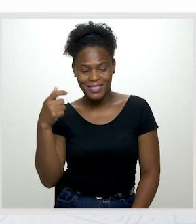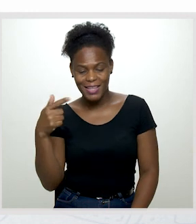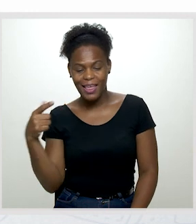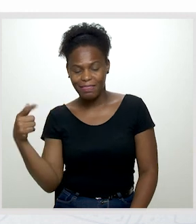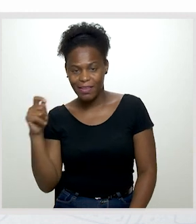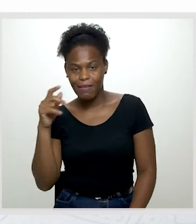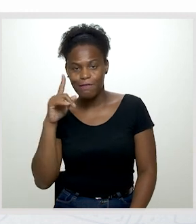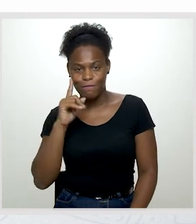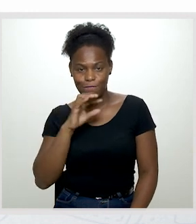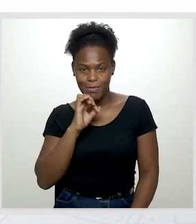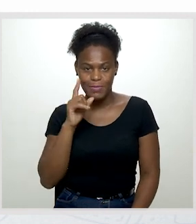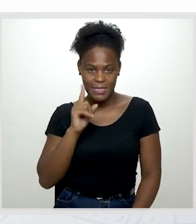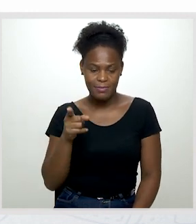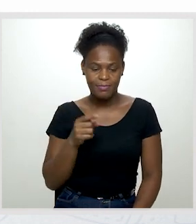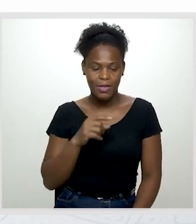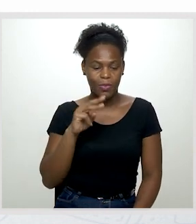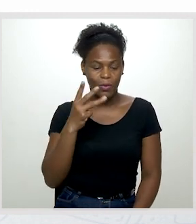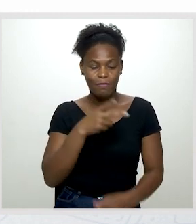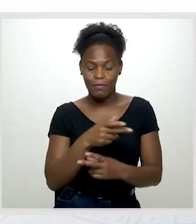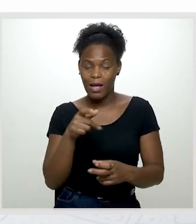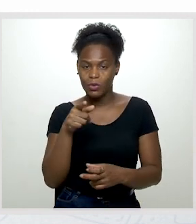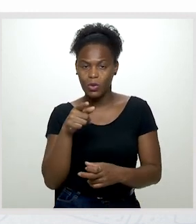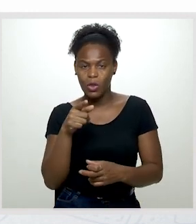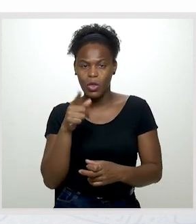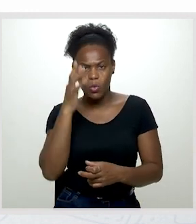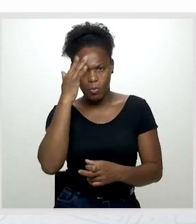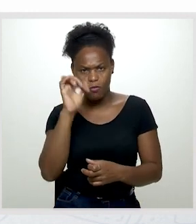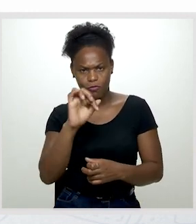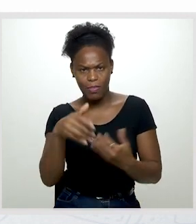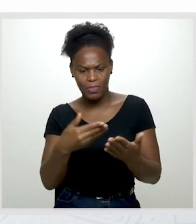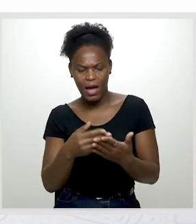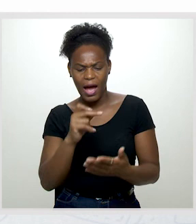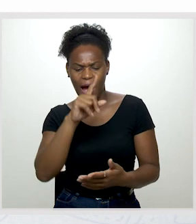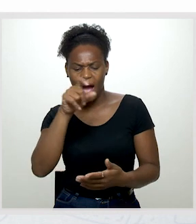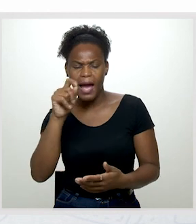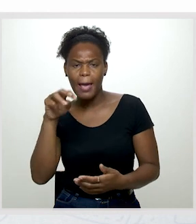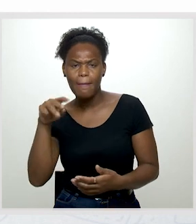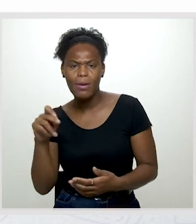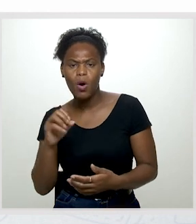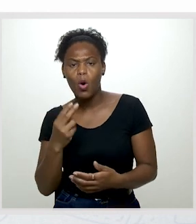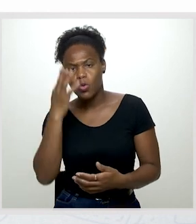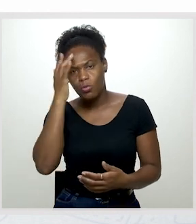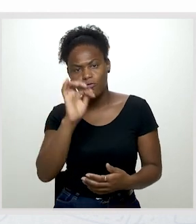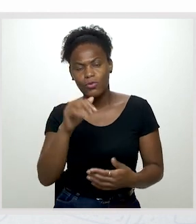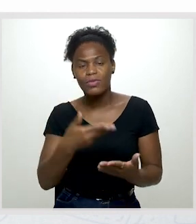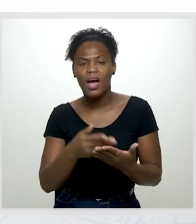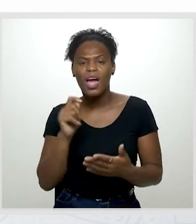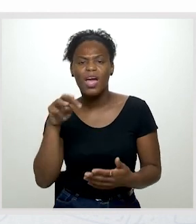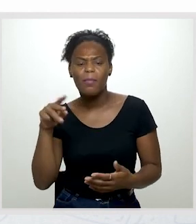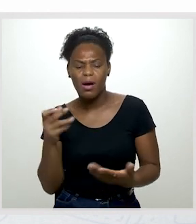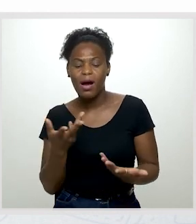fille. Troisième phrase. Tu donneras ton numéro à Emma ou tu donneras ton numéro